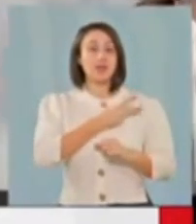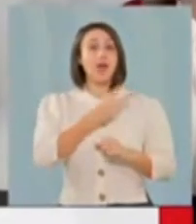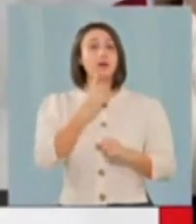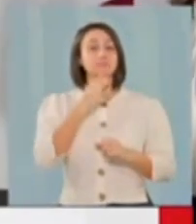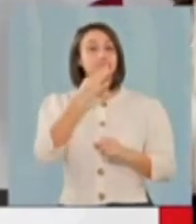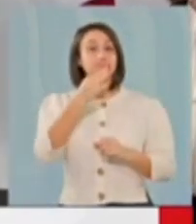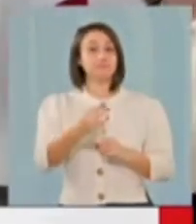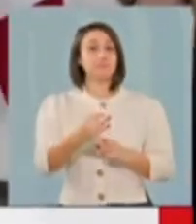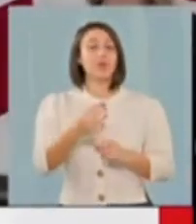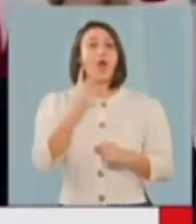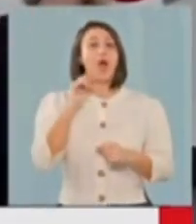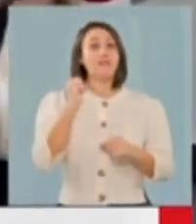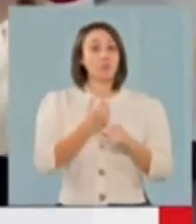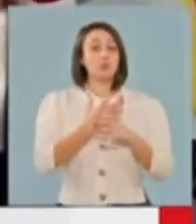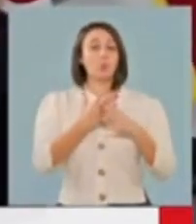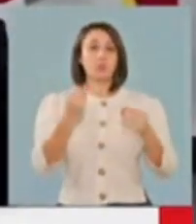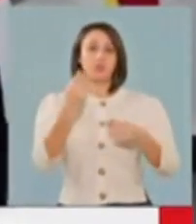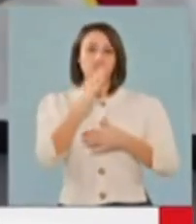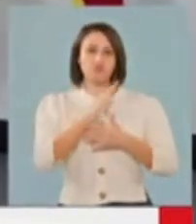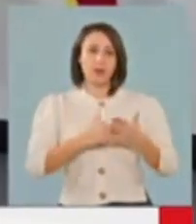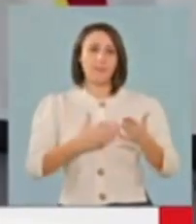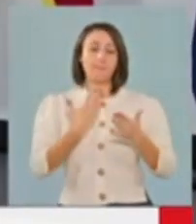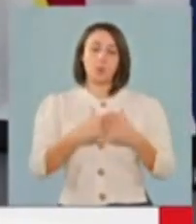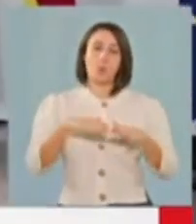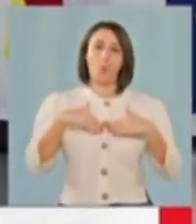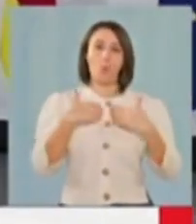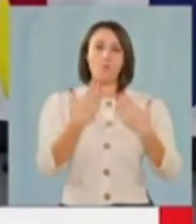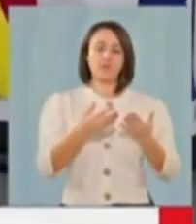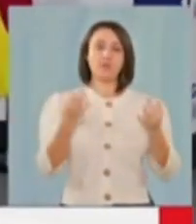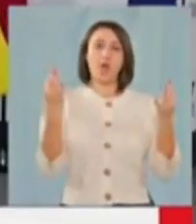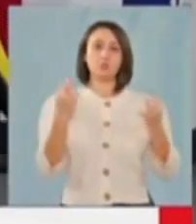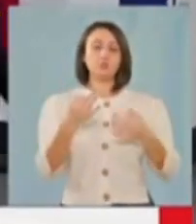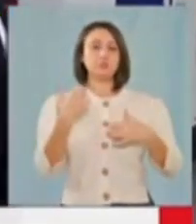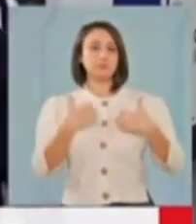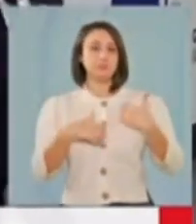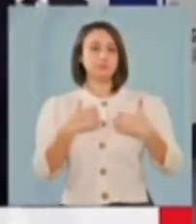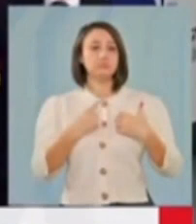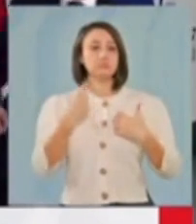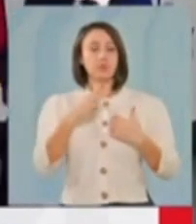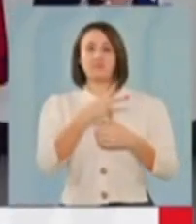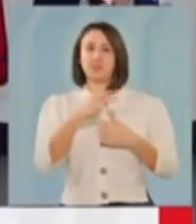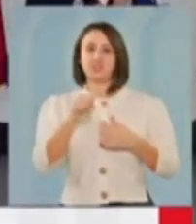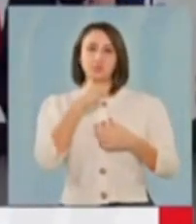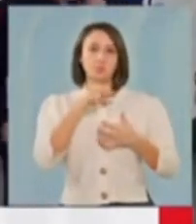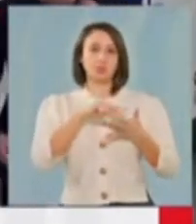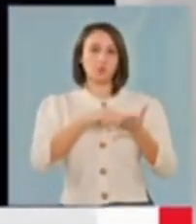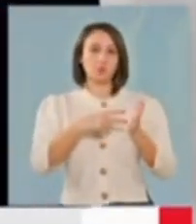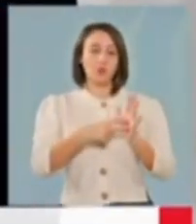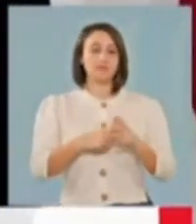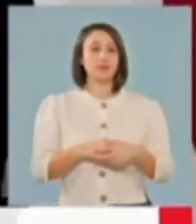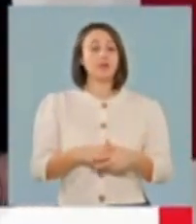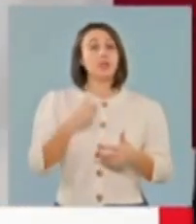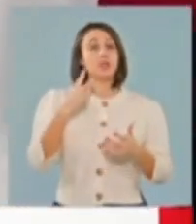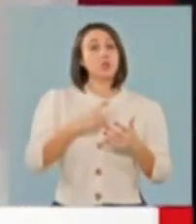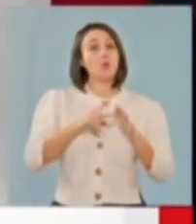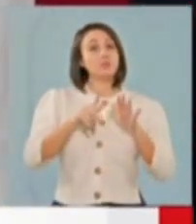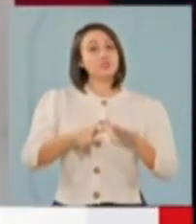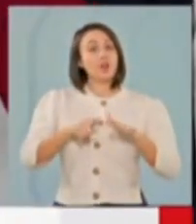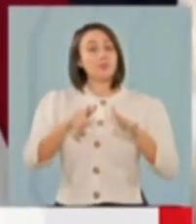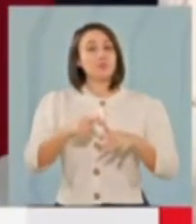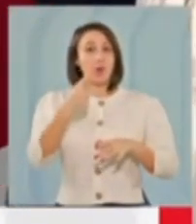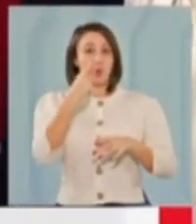Precizează că a făcut numeroase cereri pentru oferte pentru a reduce tensiunea însă fără nici un rezultat în 2017